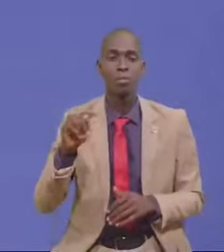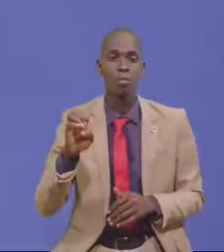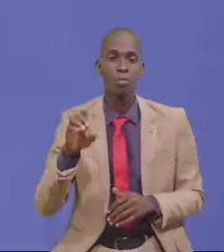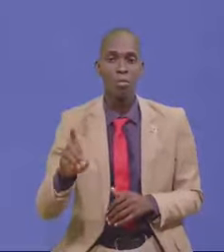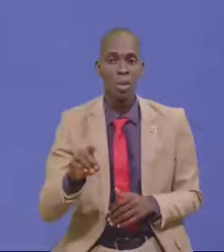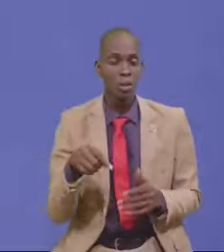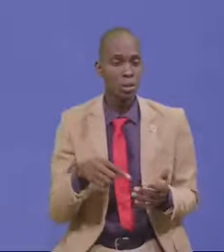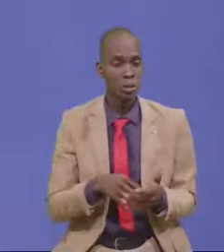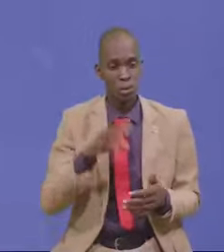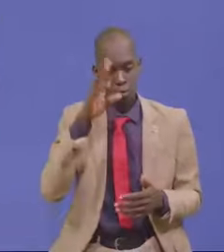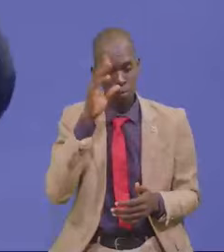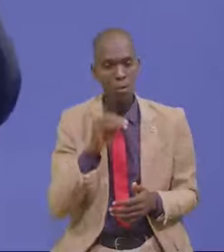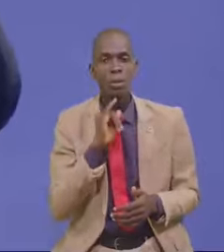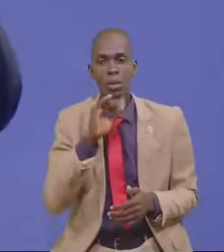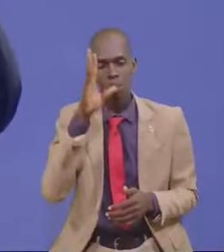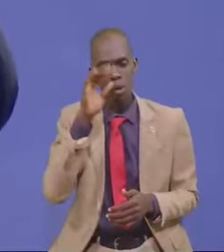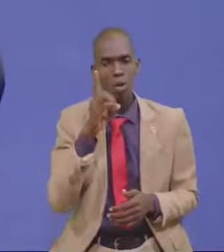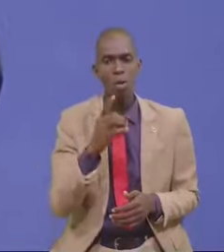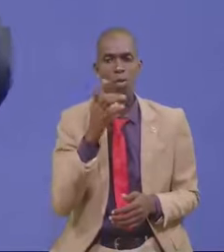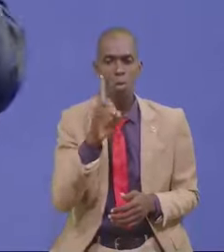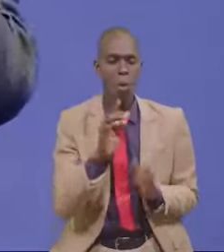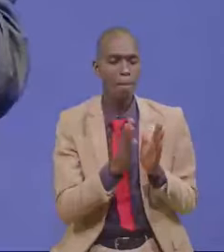Et c'est un homme de ce livre.